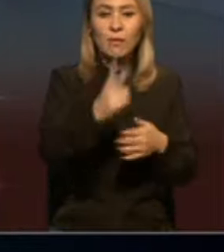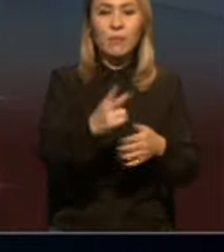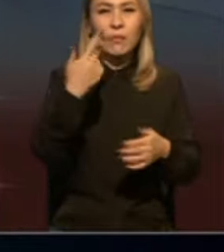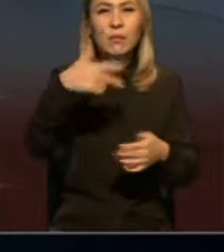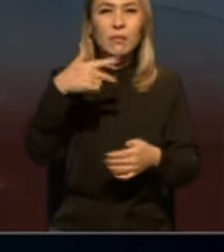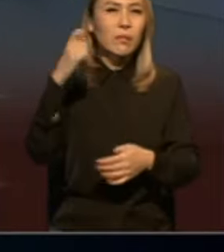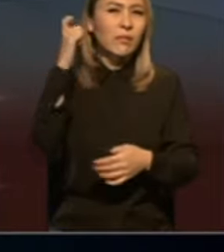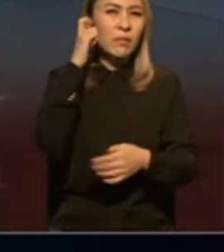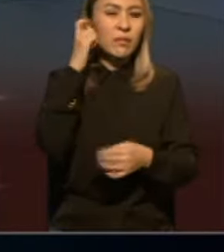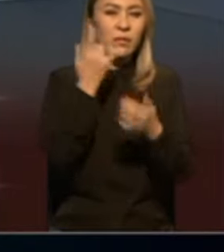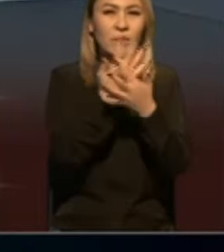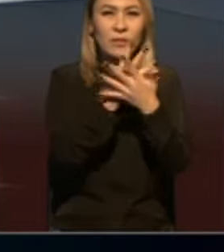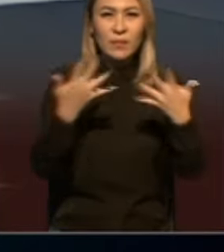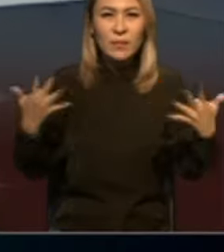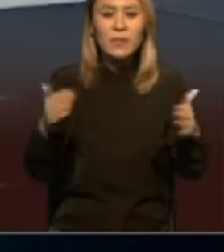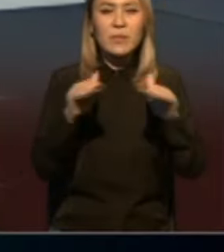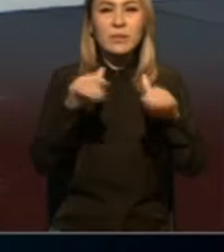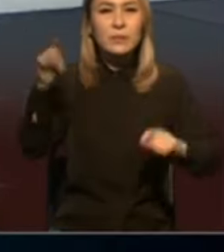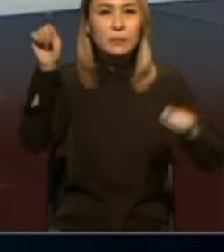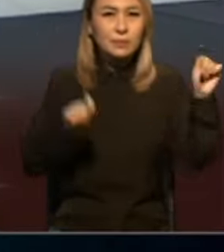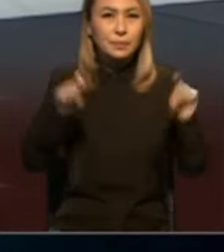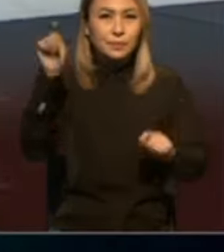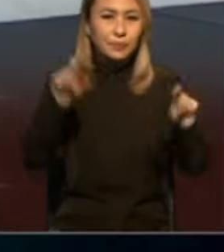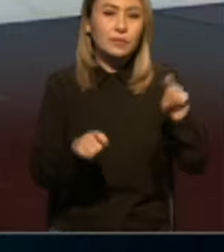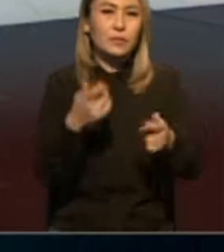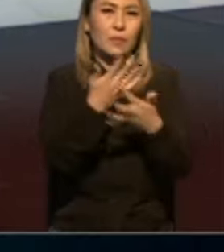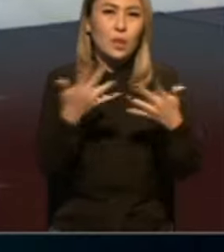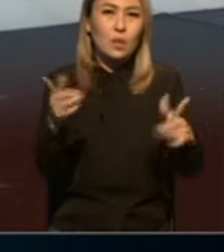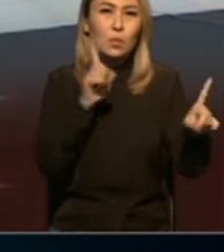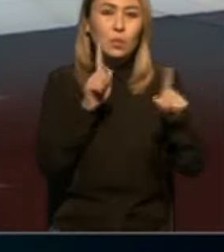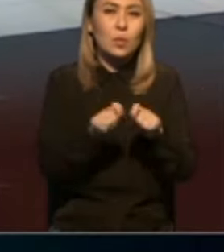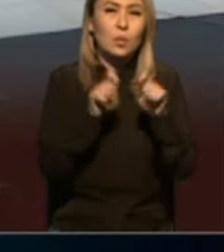жылдың ішінде әртүрлі деңгейдегі саммиттер, әртүрлі бағыттағы ұйымдар